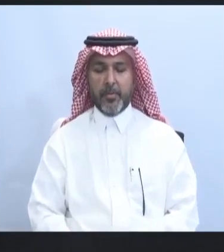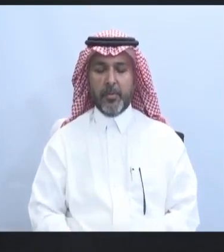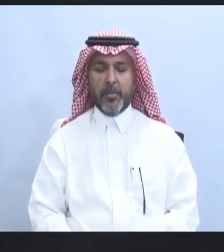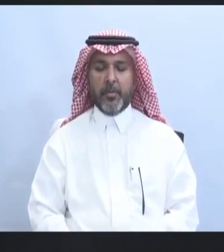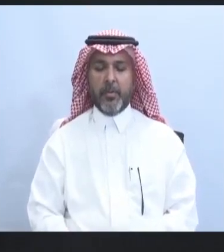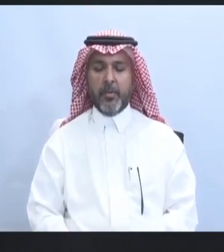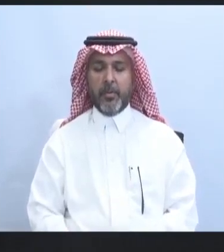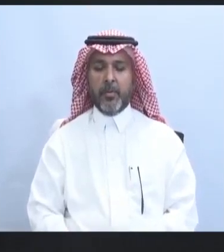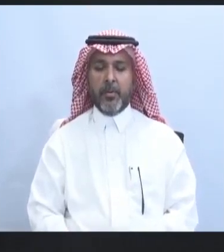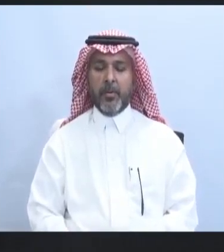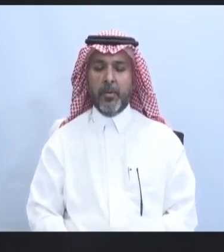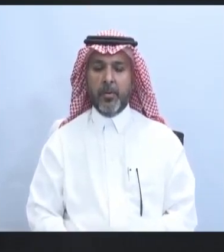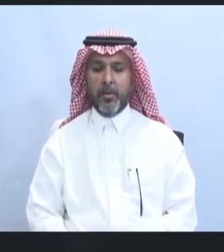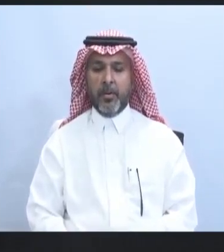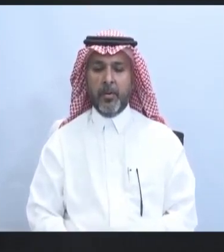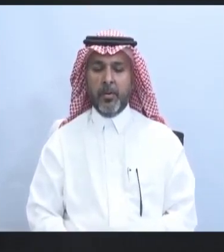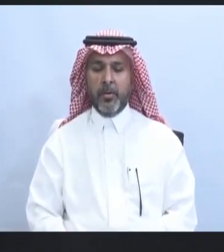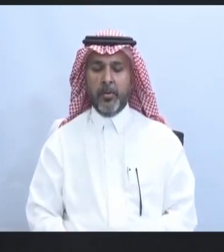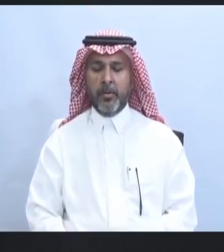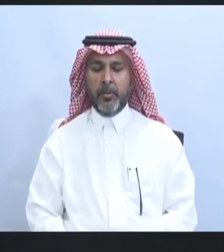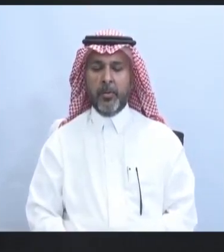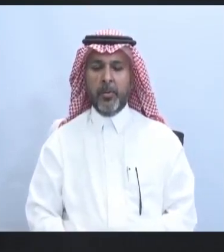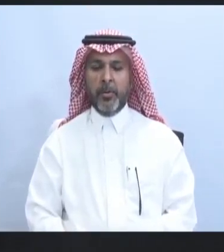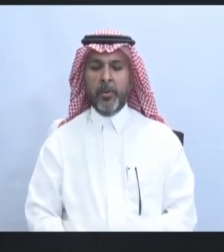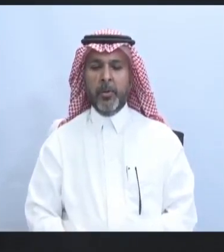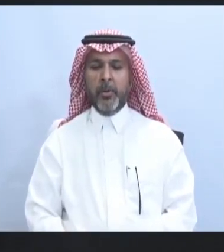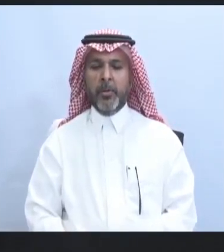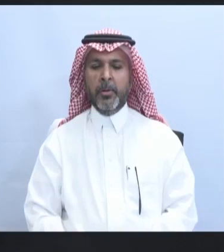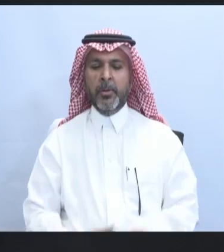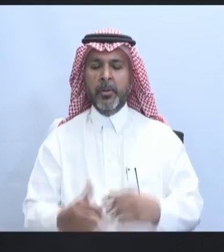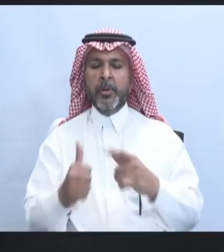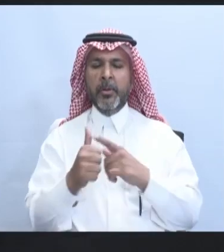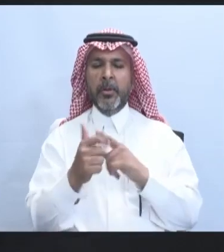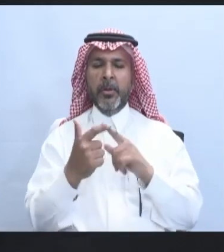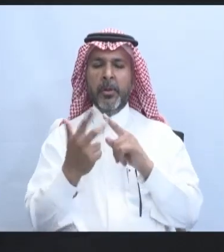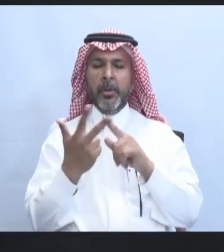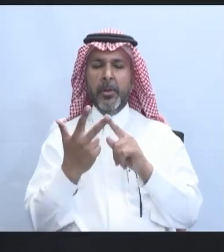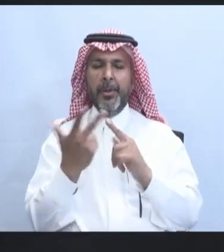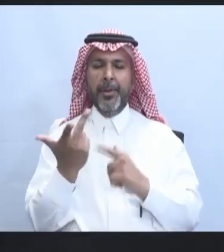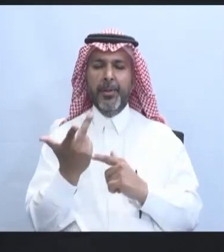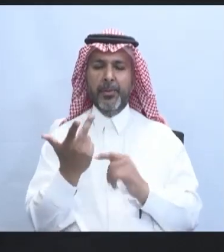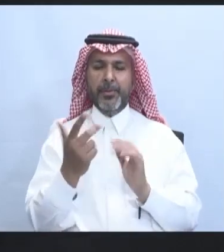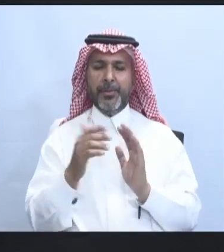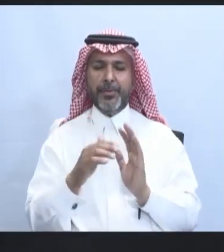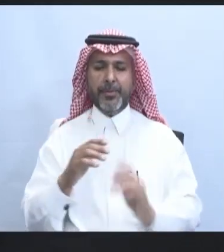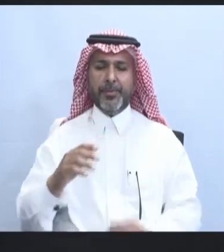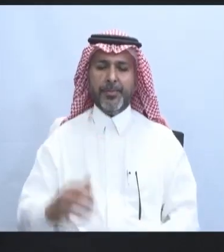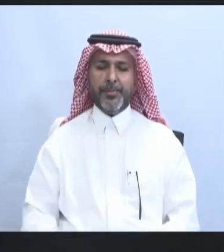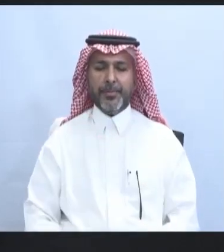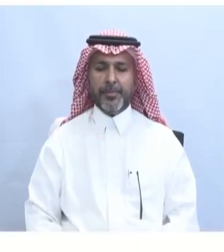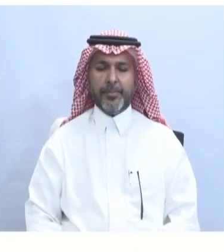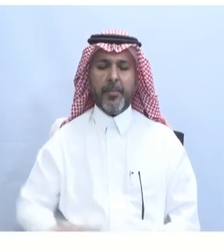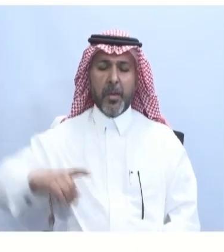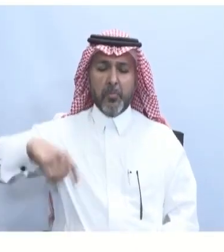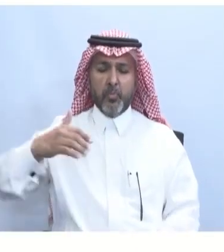الدينيه والشرائع وما يتعلق بها ايضا من معجزات الحضاره الاسلاميه في المجال